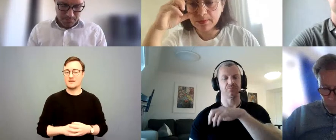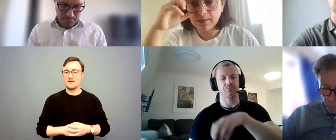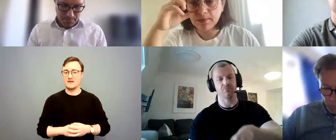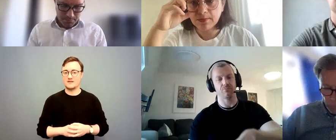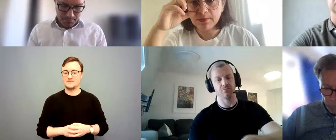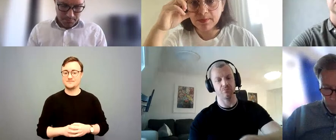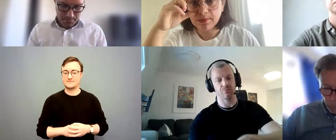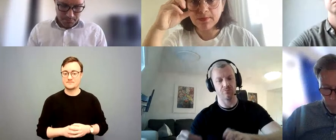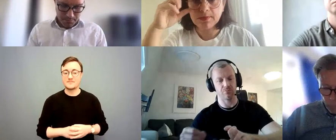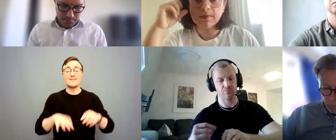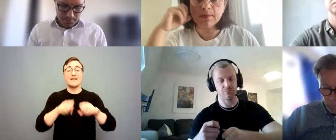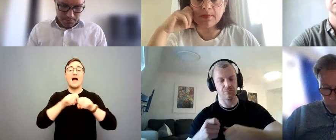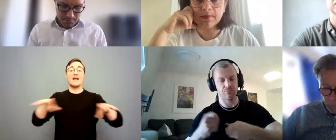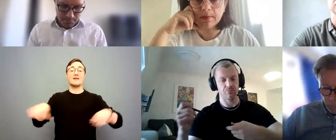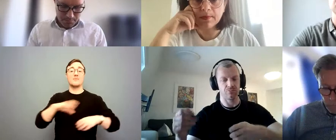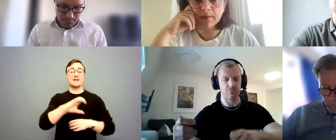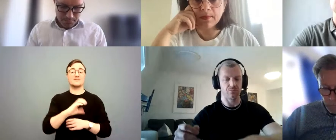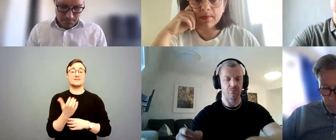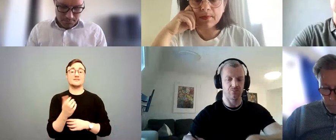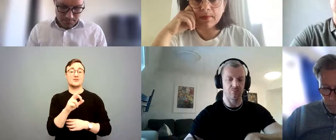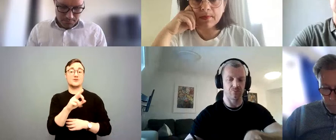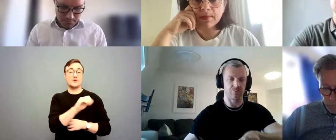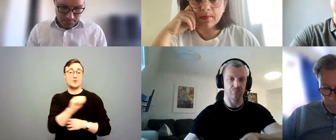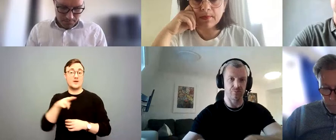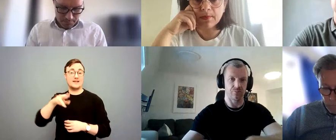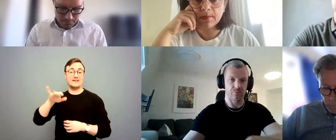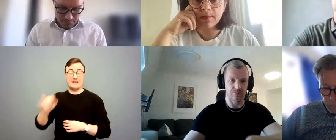som alla får så tror vi på riktade